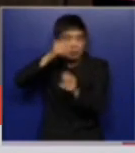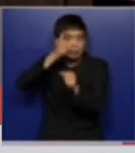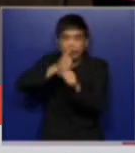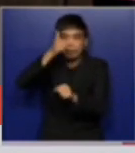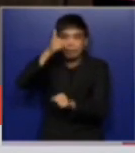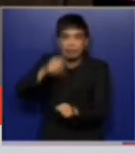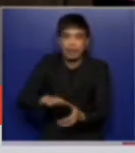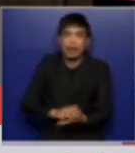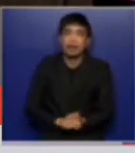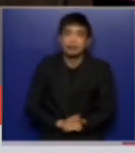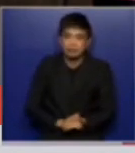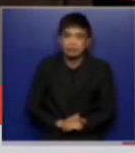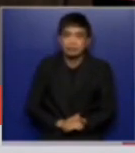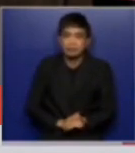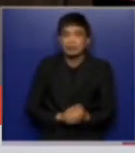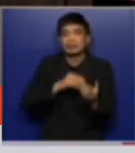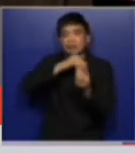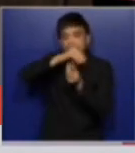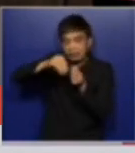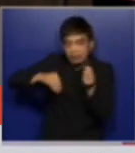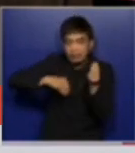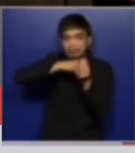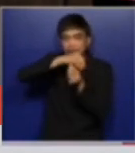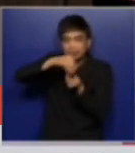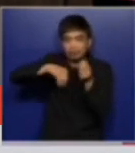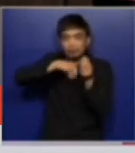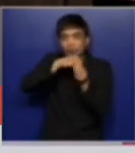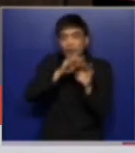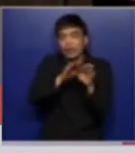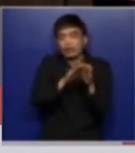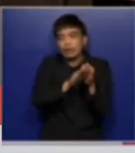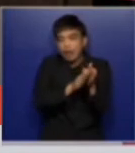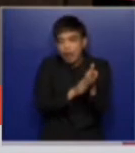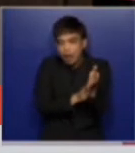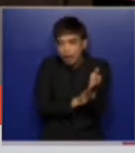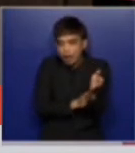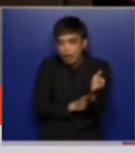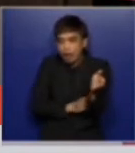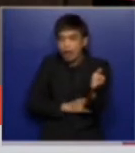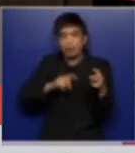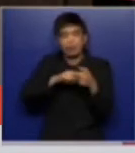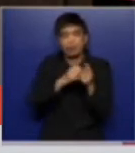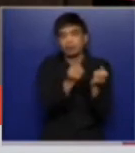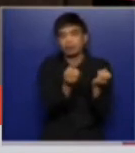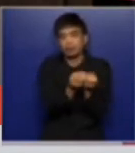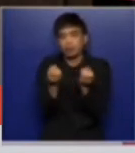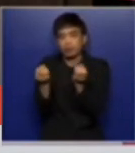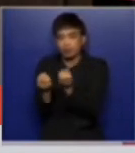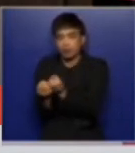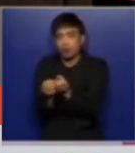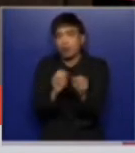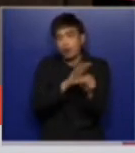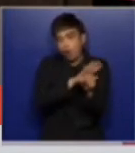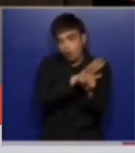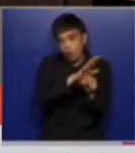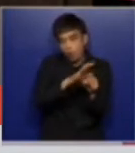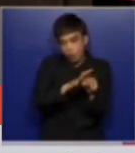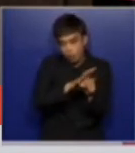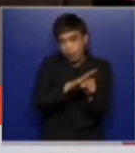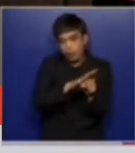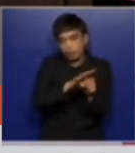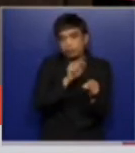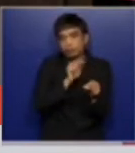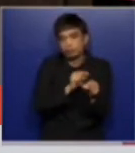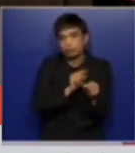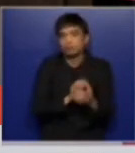การณ์ที่เศรษฐกิจมีความชะลอตัวอย่างรุนแรงจากสถานการณ์ของการแพร่ระบาดของไวรัสโคโรน